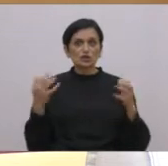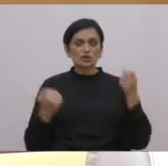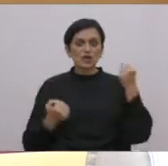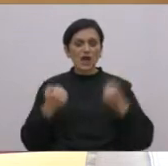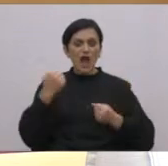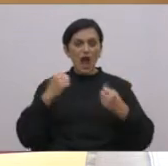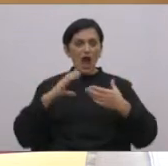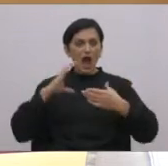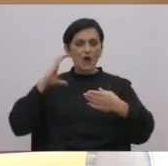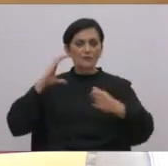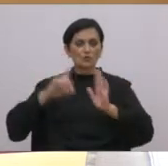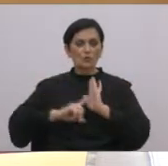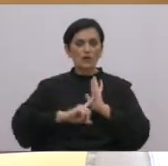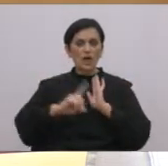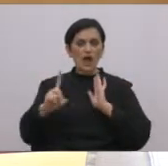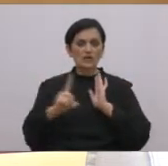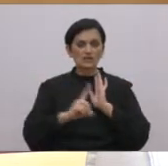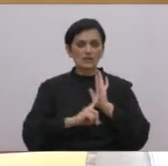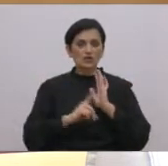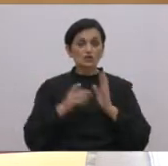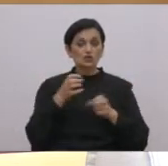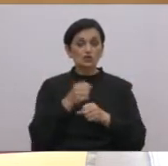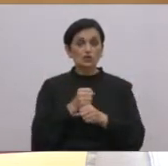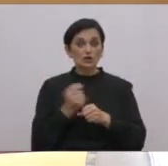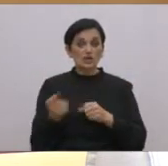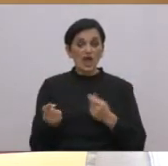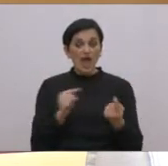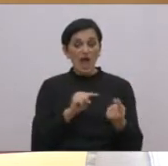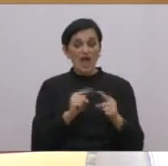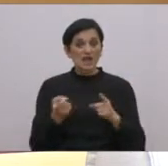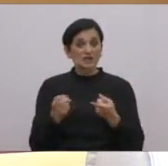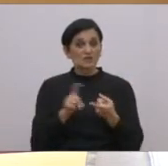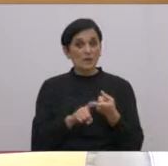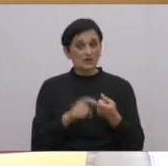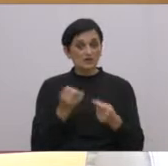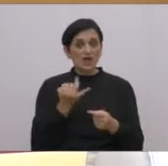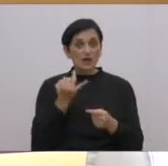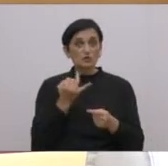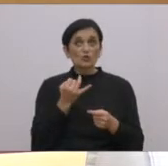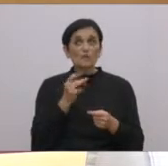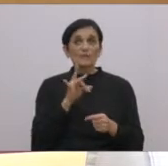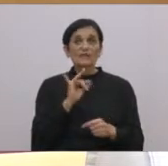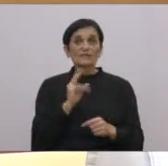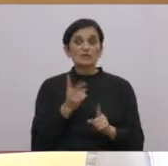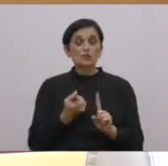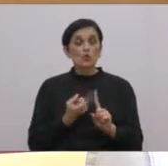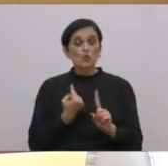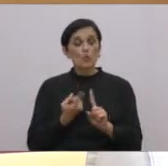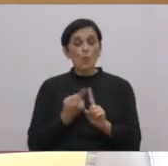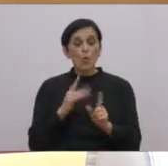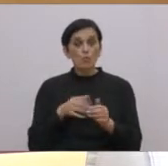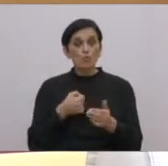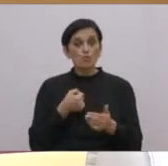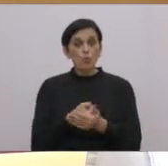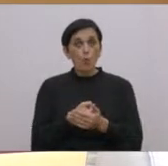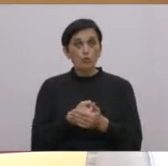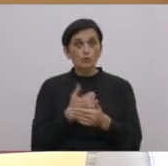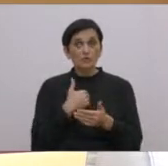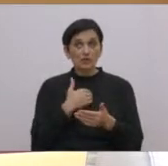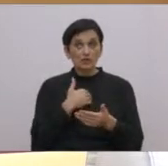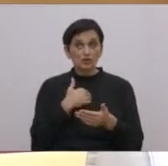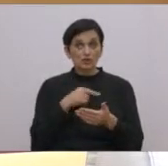ავტომობილების გადაადგილებასთან დაკავშირებით შეზღუდვა ერთმანეთს, ეს საინტერესოა. რისკები მოხსნილია თუ არა ბოლომდე? კიდევ ჩემ